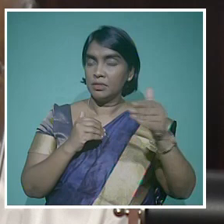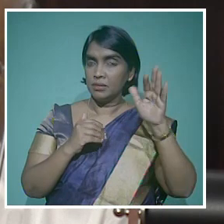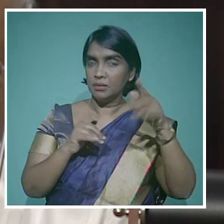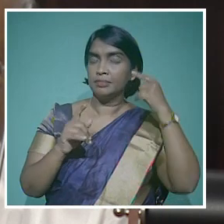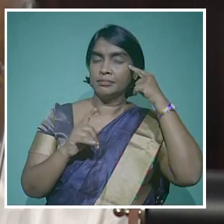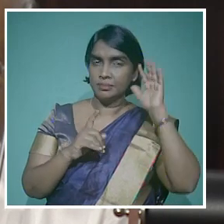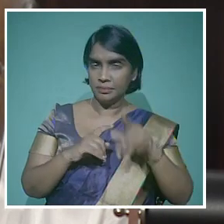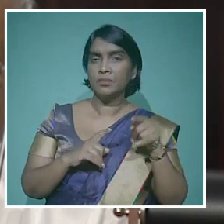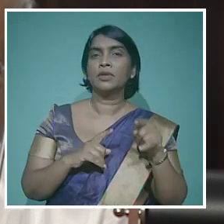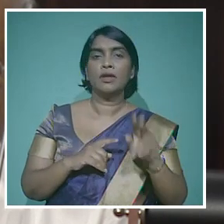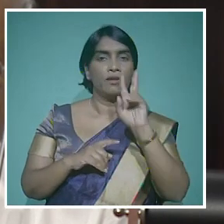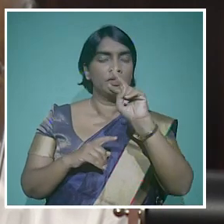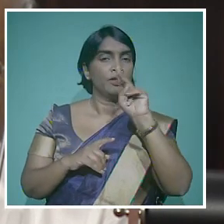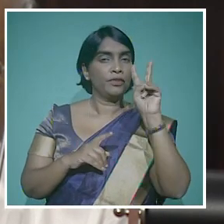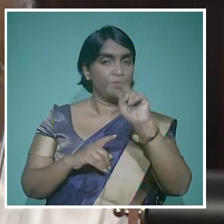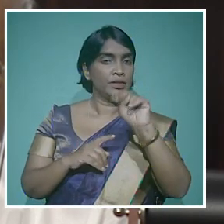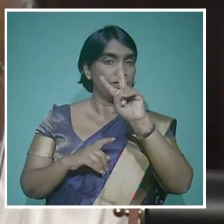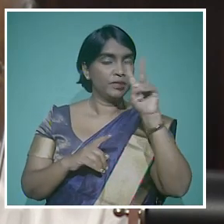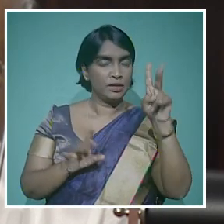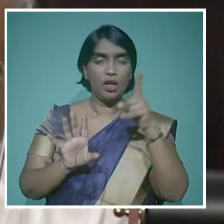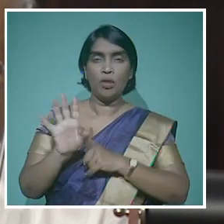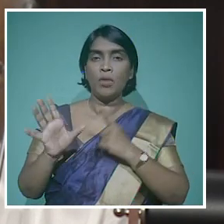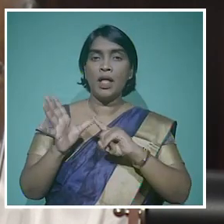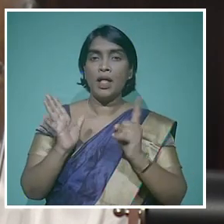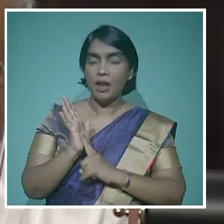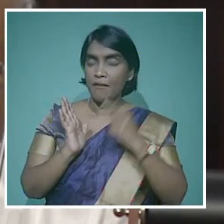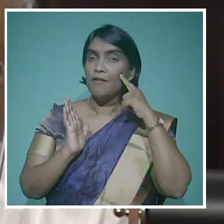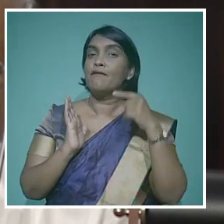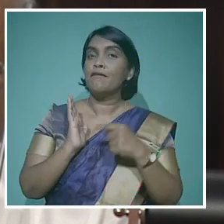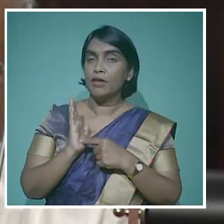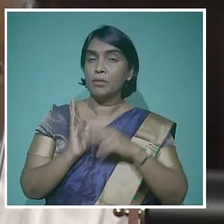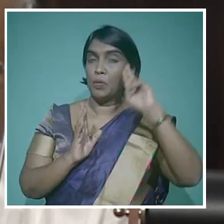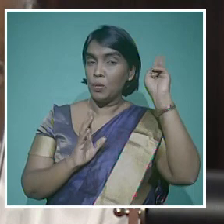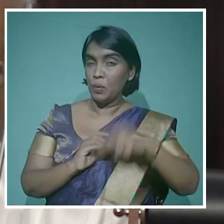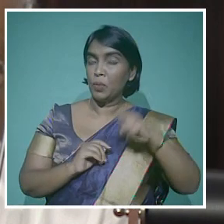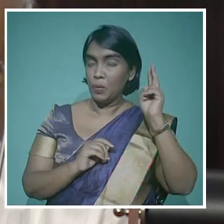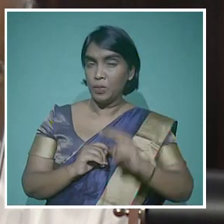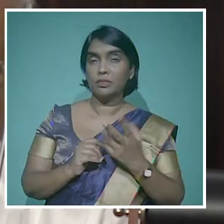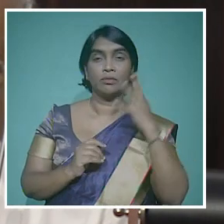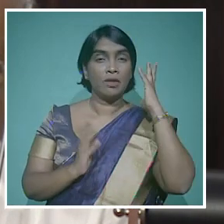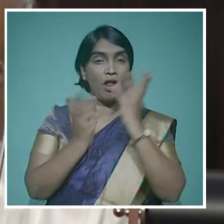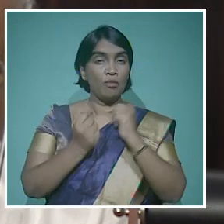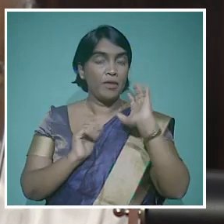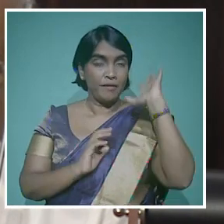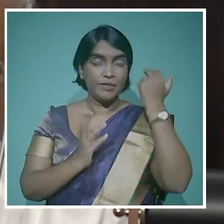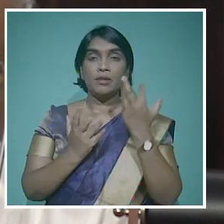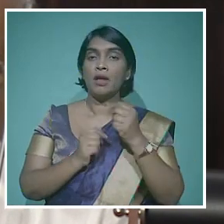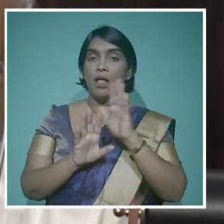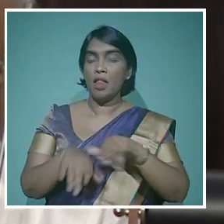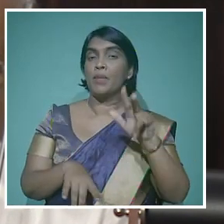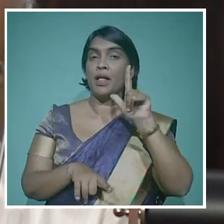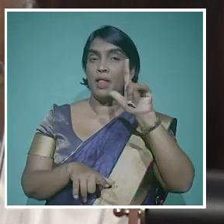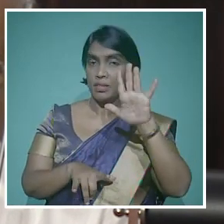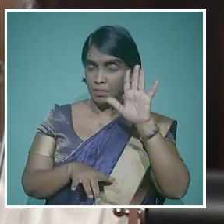සංයුක්තම් කරමින් 2022 වසරේ උසස් පෙළ විභාගයෙන් විශිෂ්ට ප්‍රතිඵල ලබා ගන්නා සිසුන් 75